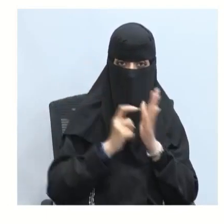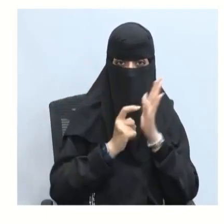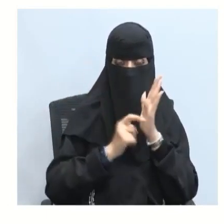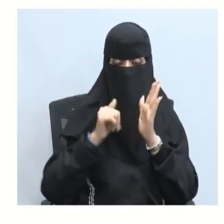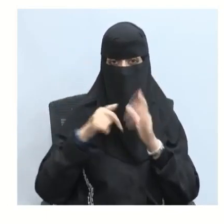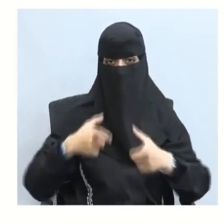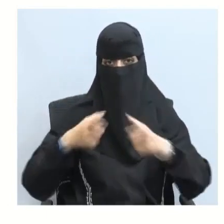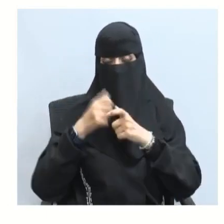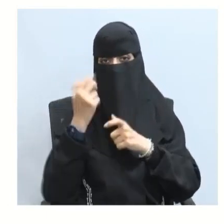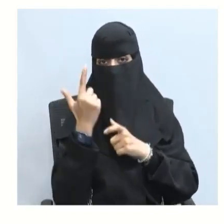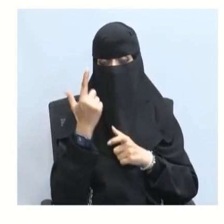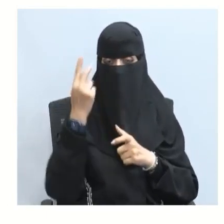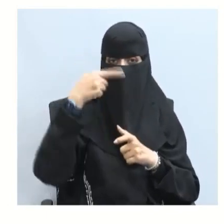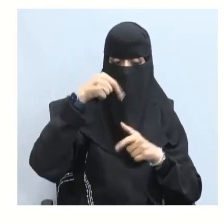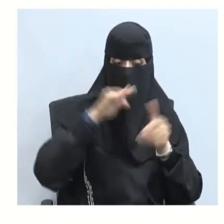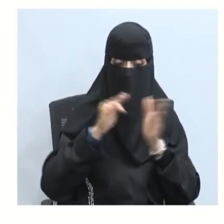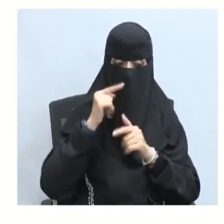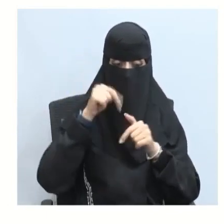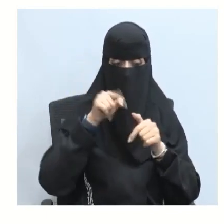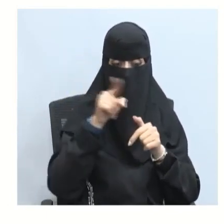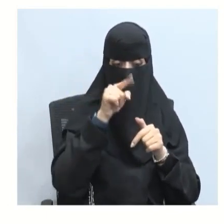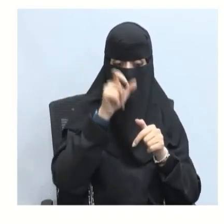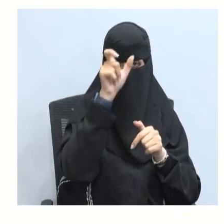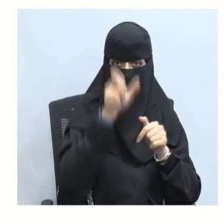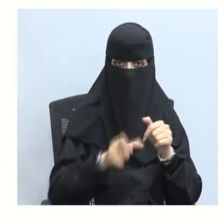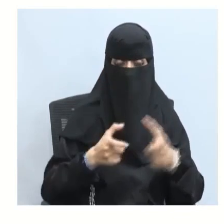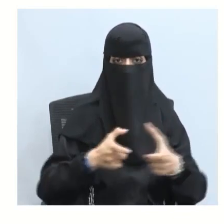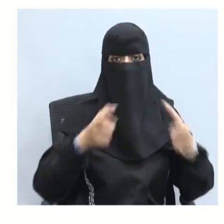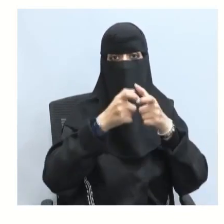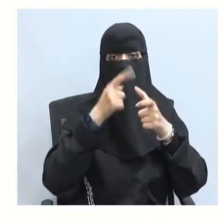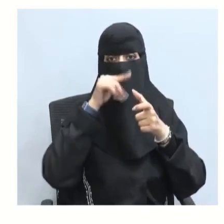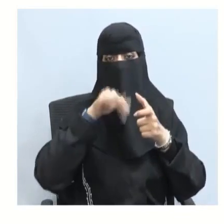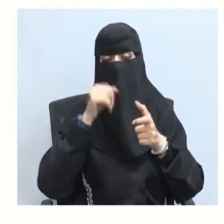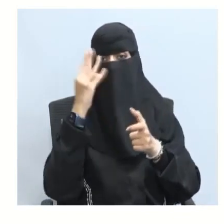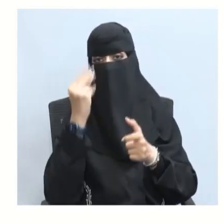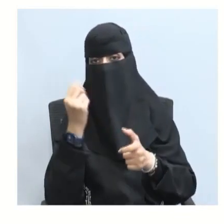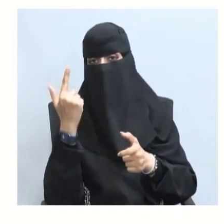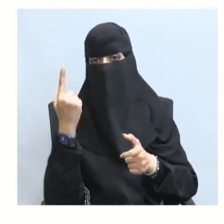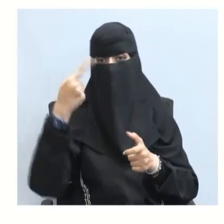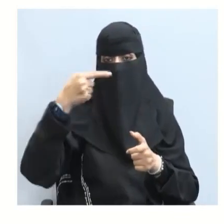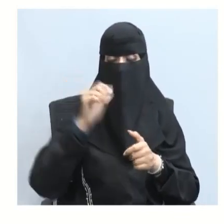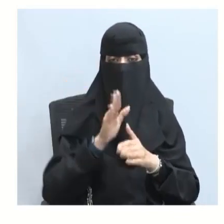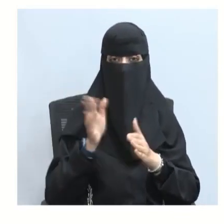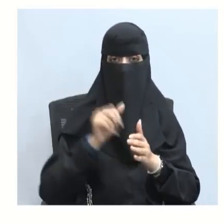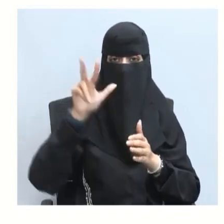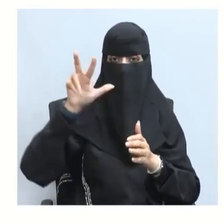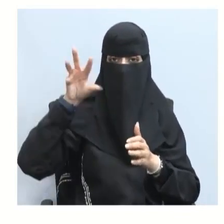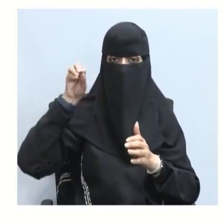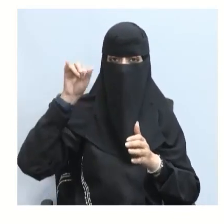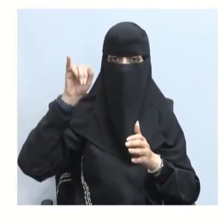الفلور الكلور البروم واليود يطلق على هذه المجموعه بمجموعه الهالوجينات